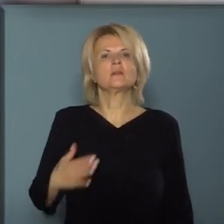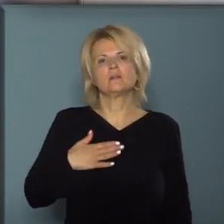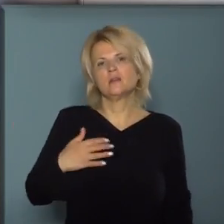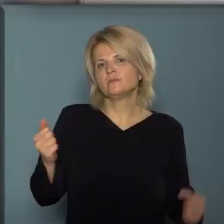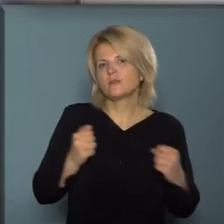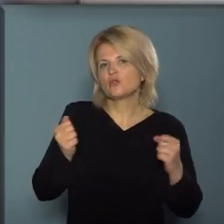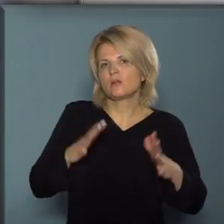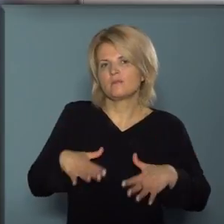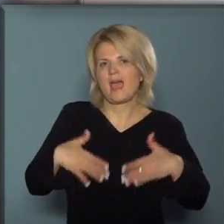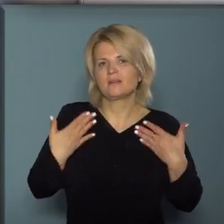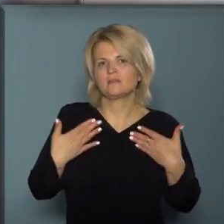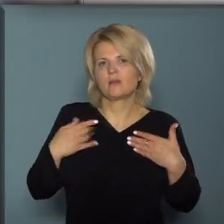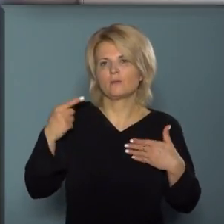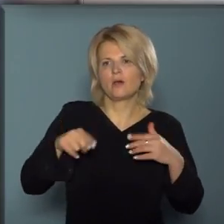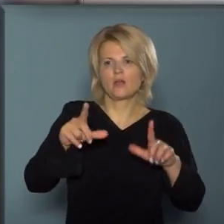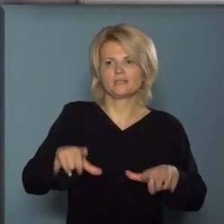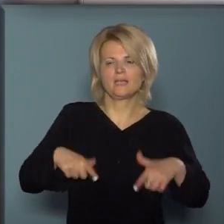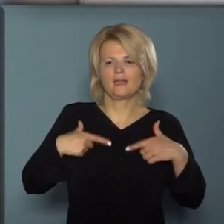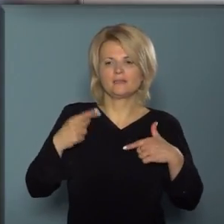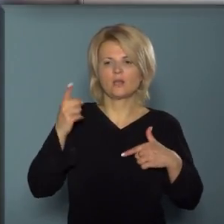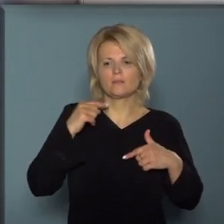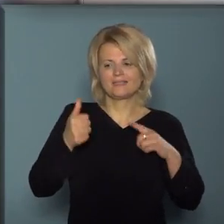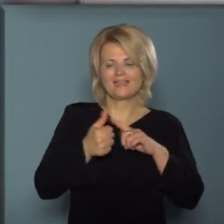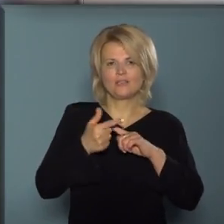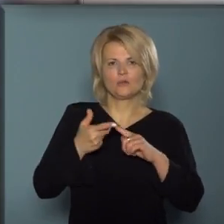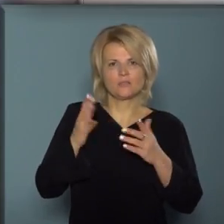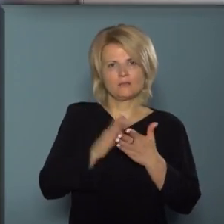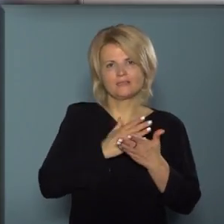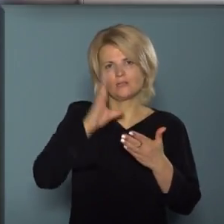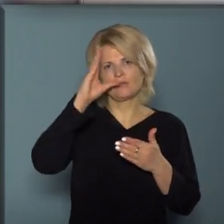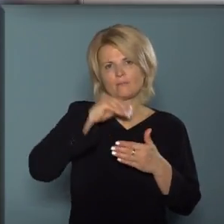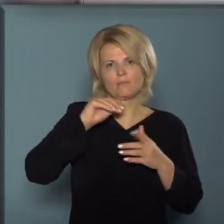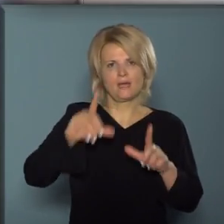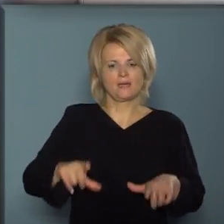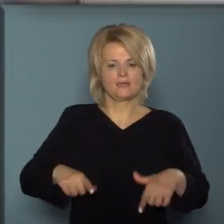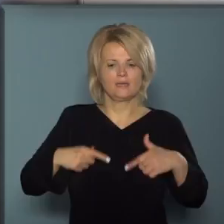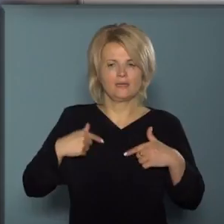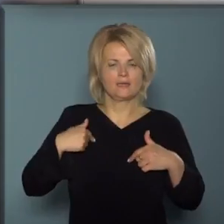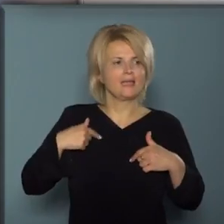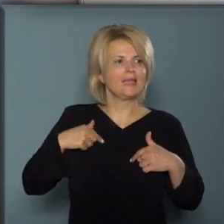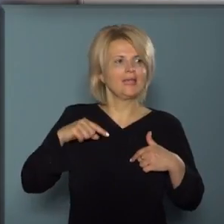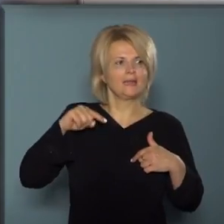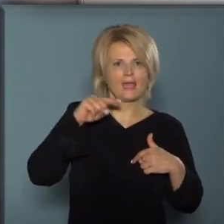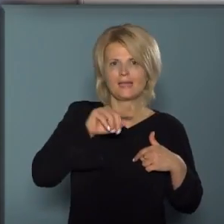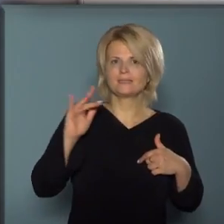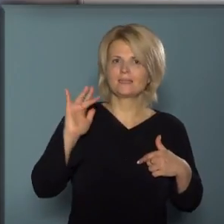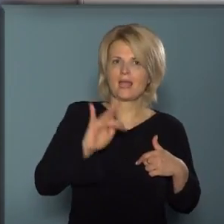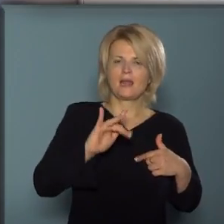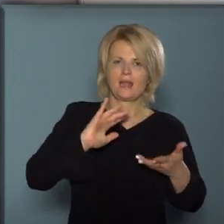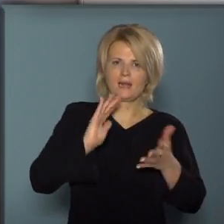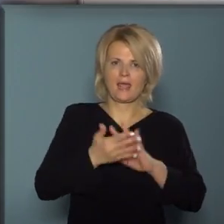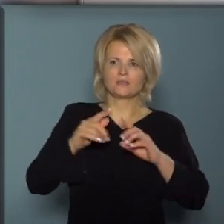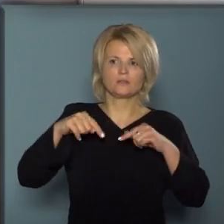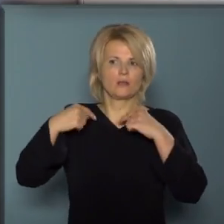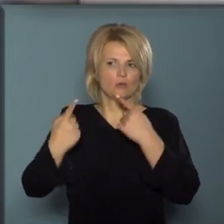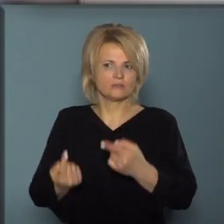nagyon vágytam arra a létre, amit egy hétköznapi ember él. Nagyon érdekes, hogy én ezzel lázadtam, és utána